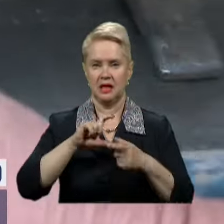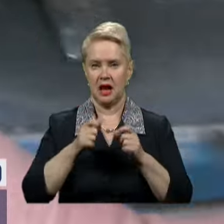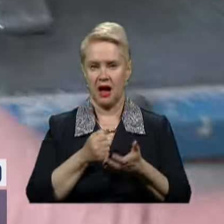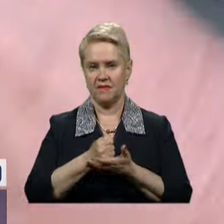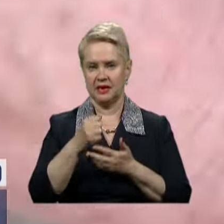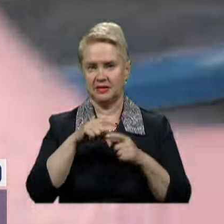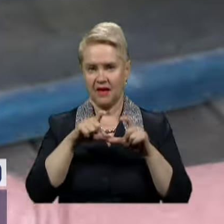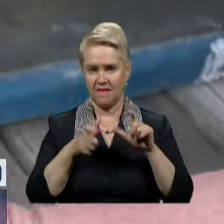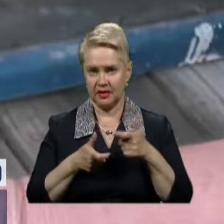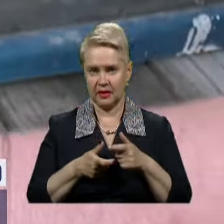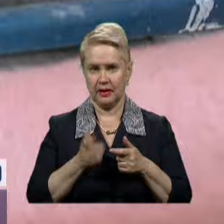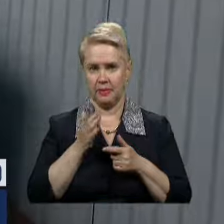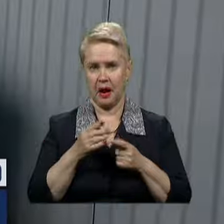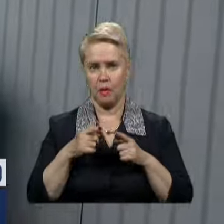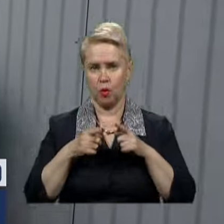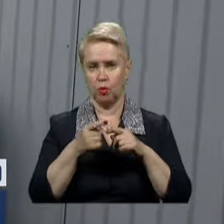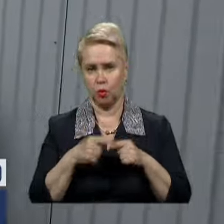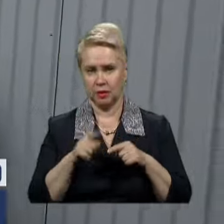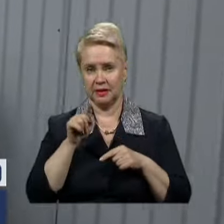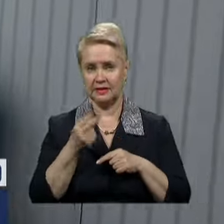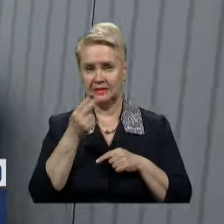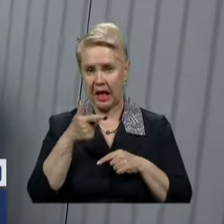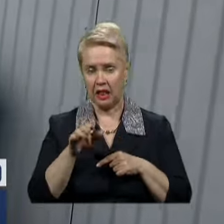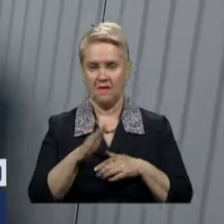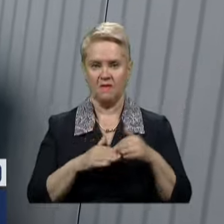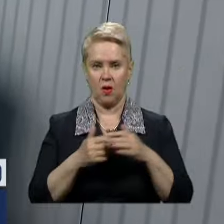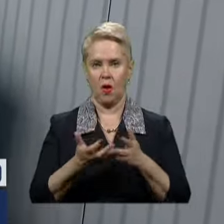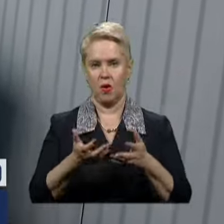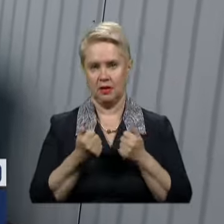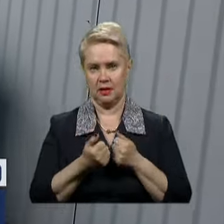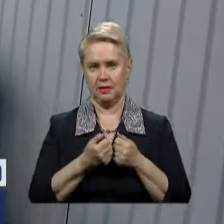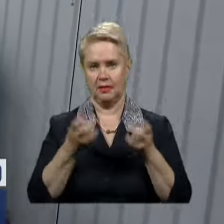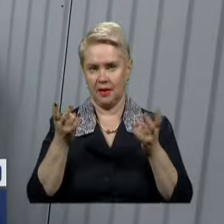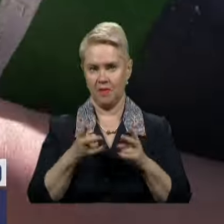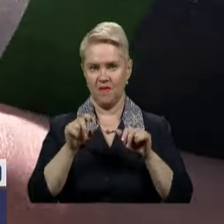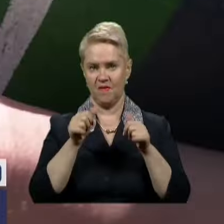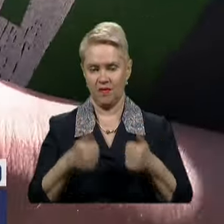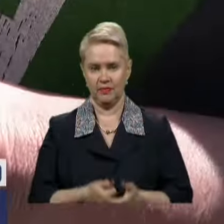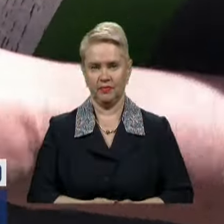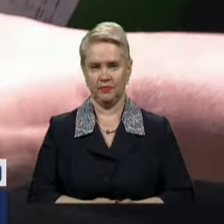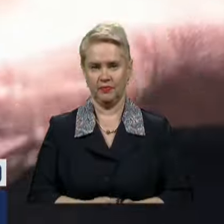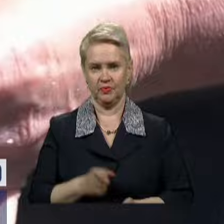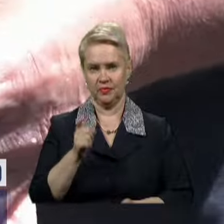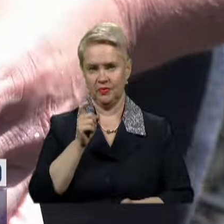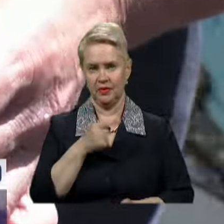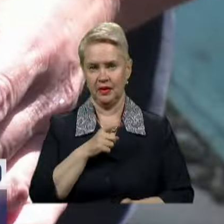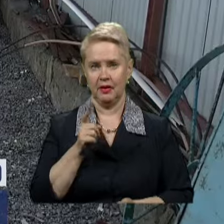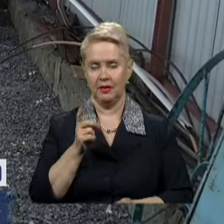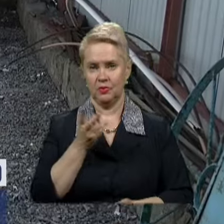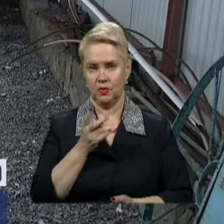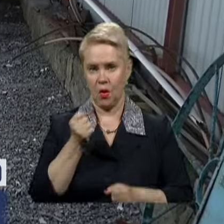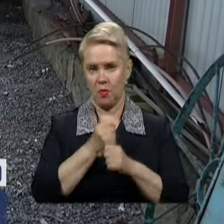вирізає квадрати і прямокутники. І навіть цегла в її руках отримує необхідну форму. Непогано його